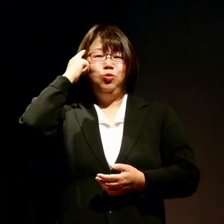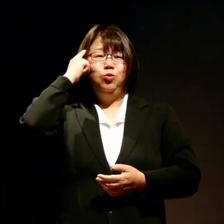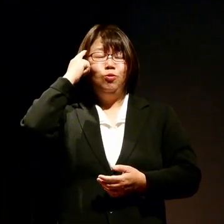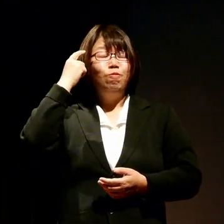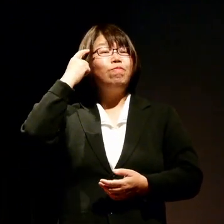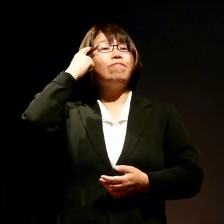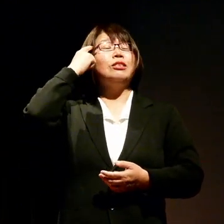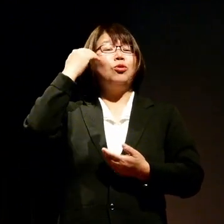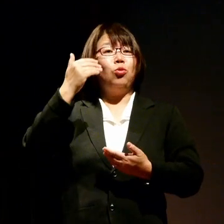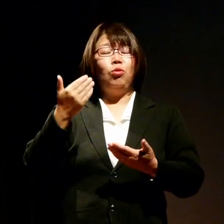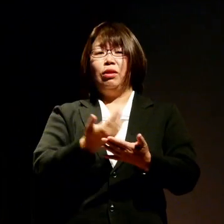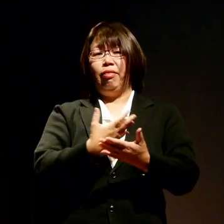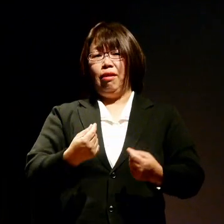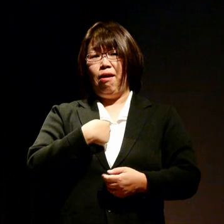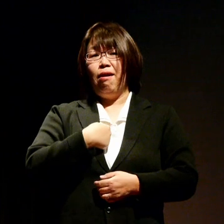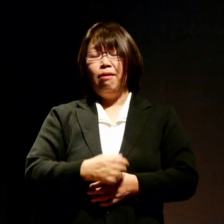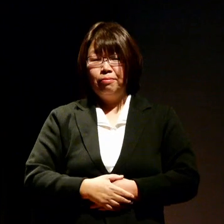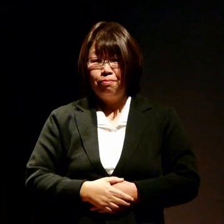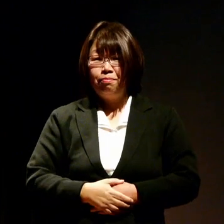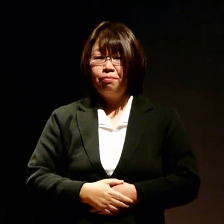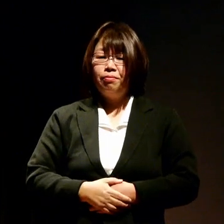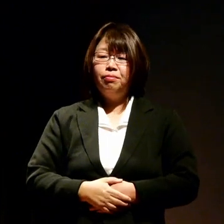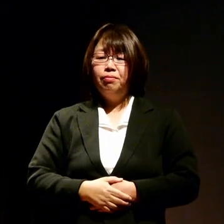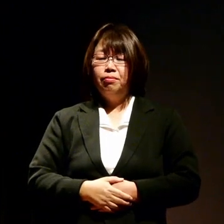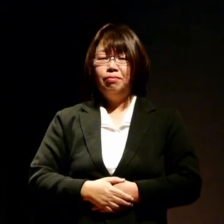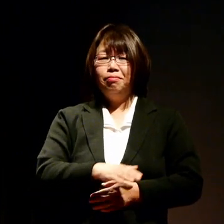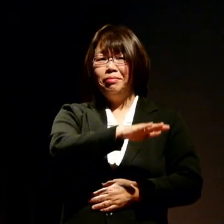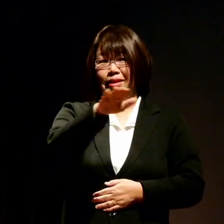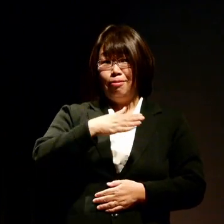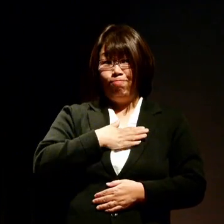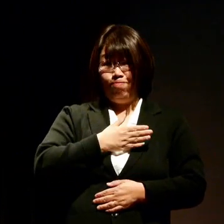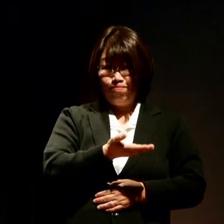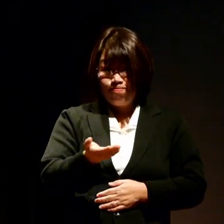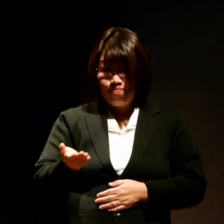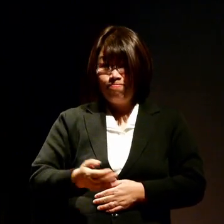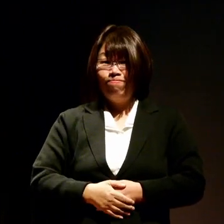気づくことになりました。皆さん知ってますか？